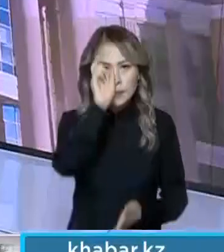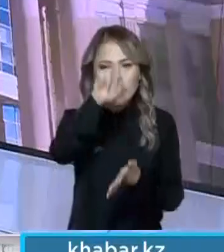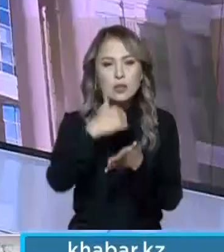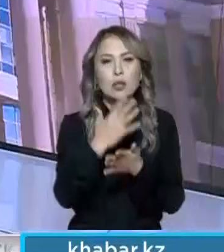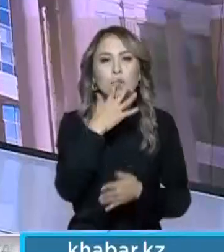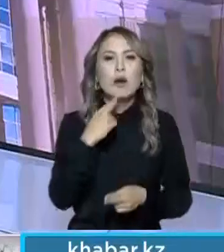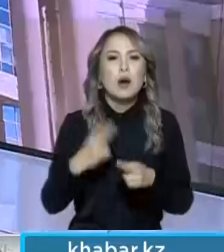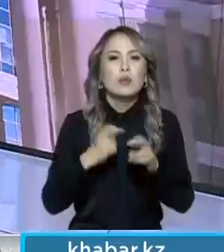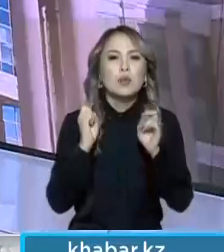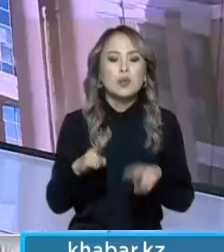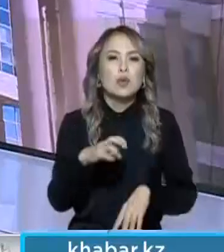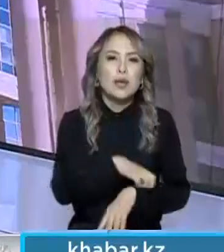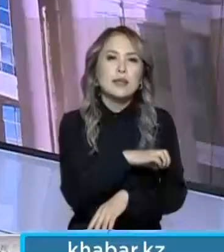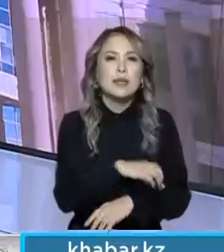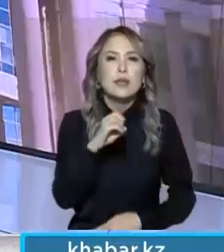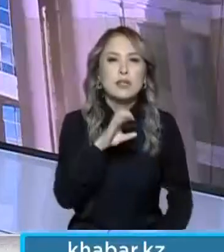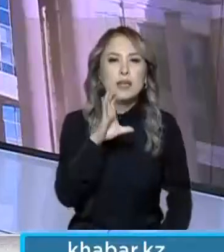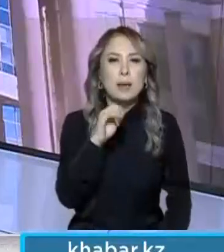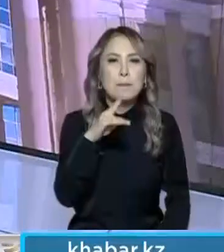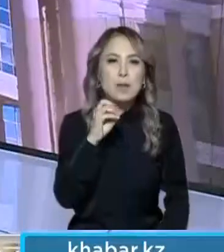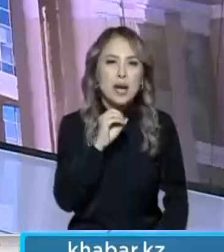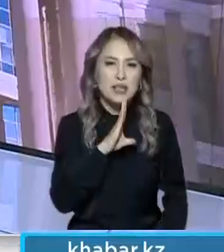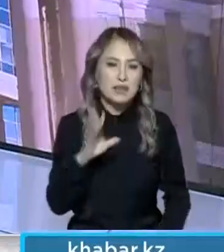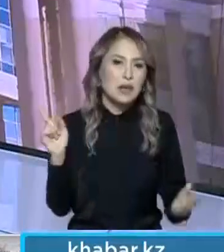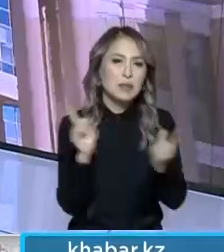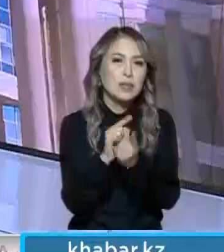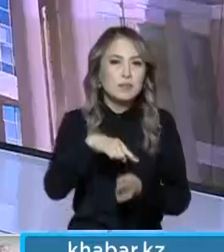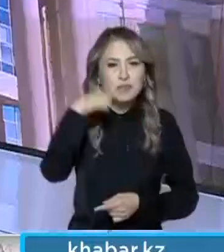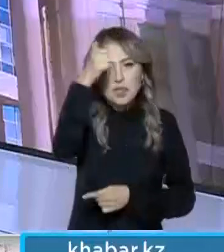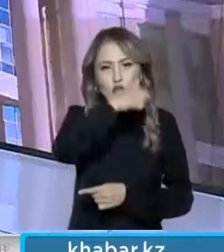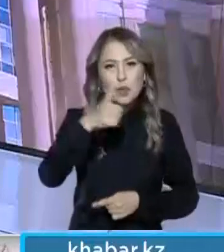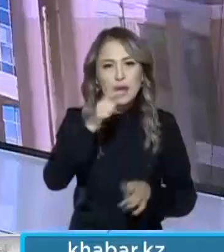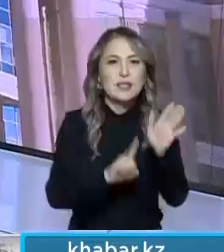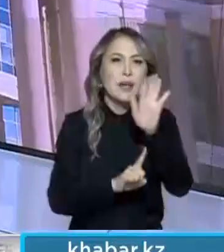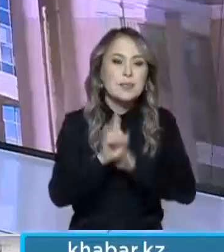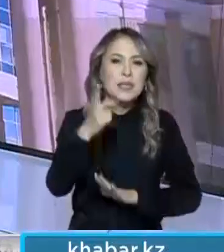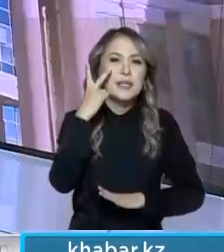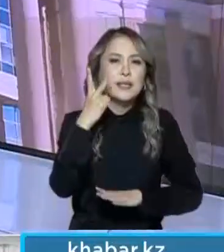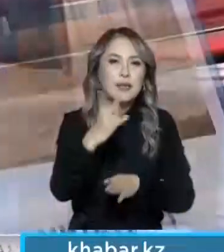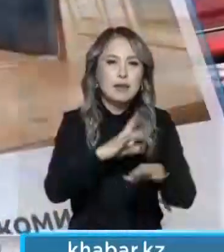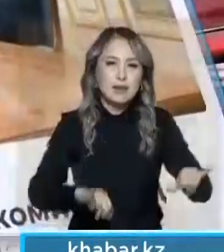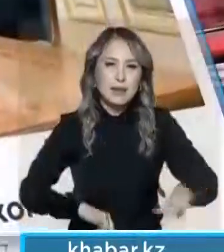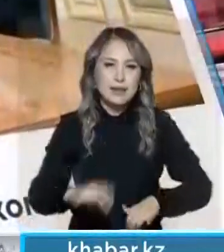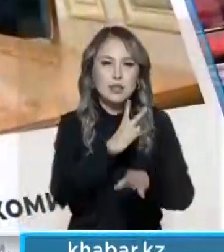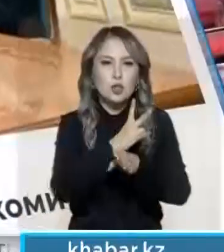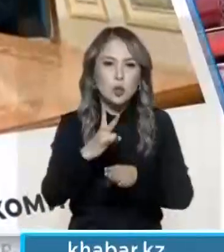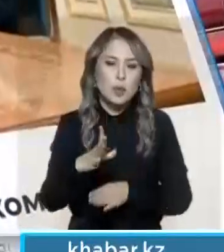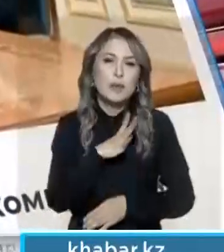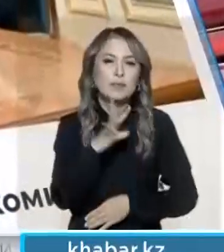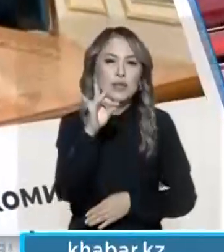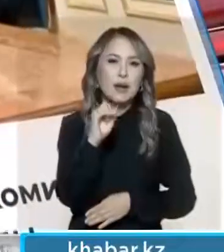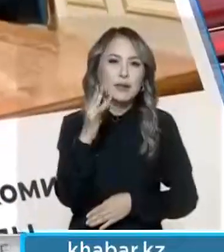Мемлекет басшысы ұлттық қауіпсіздік комитетінің төрағасы Ермек Сағымбаевты қабылдады. Биыл жыл басынан бері екі лаңкестік шабуылдың жолы